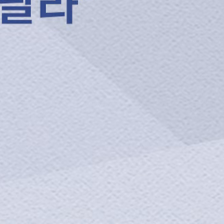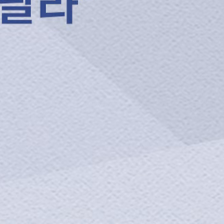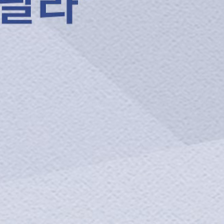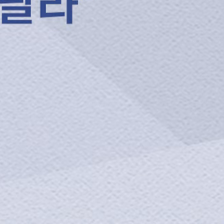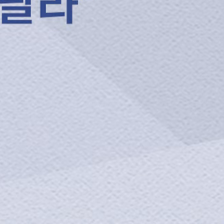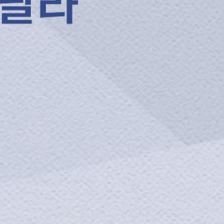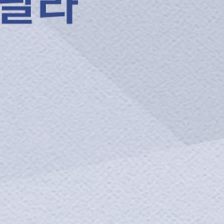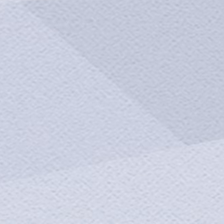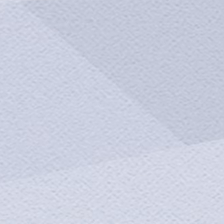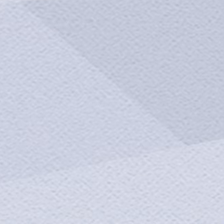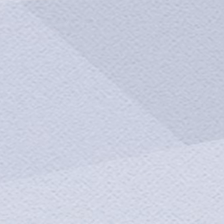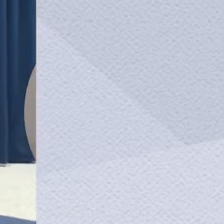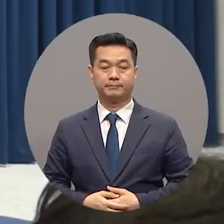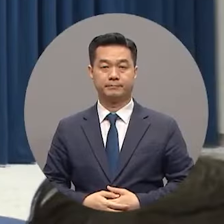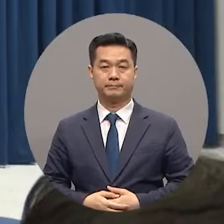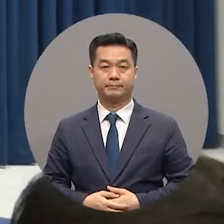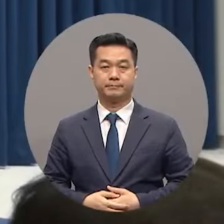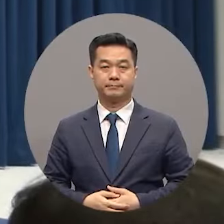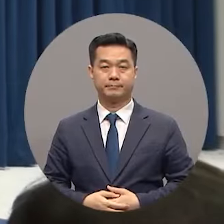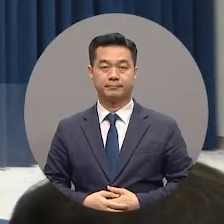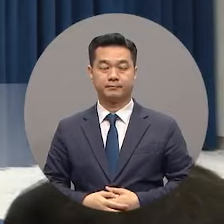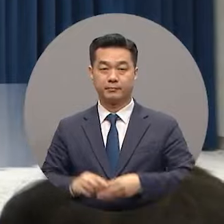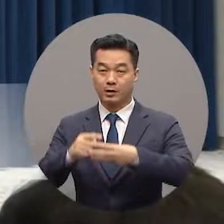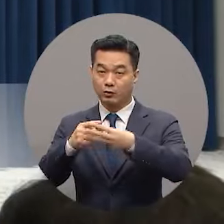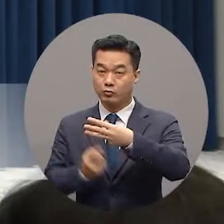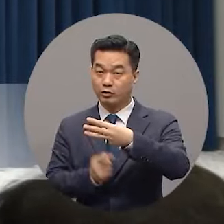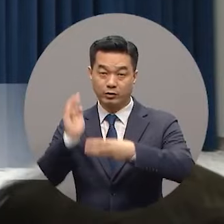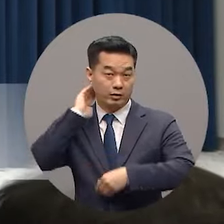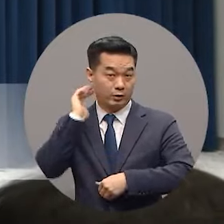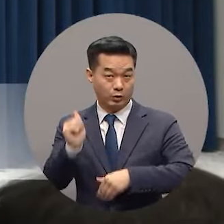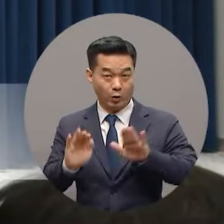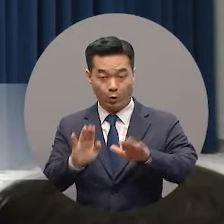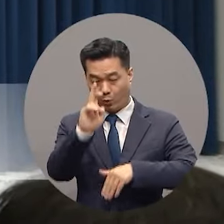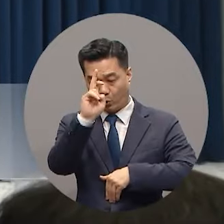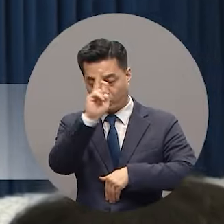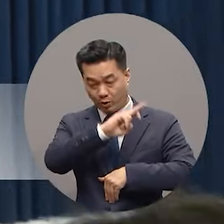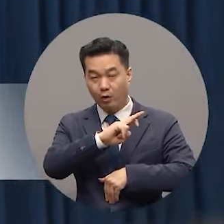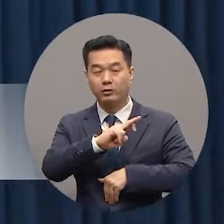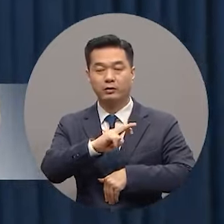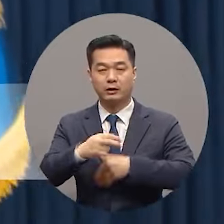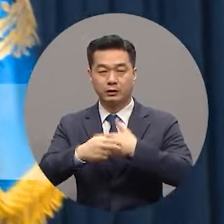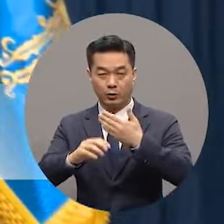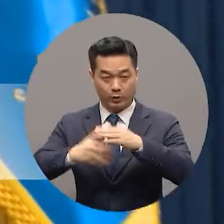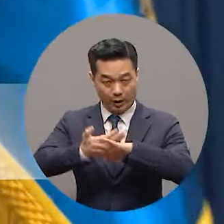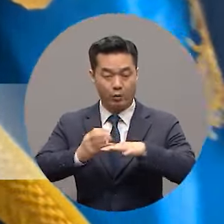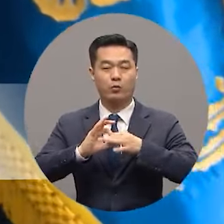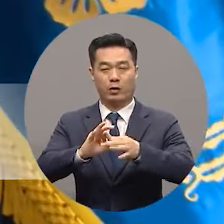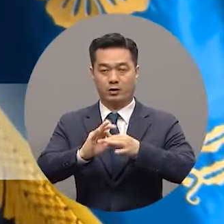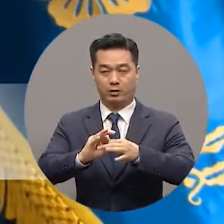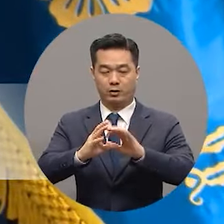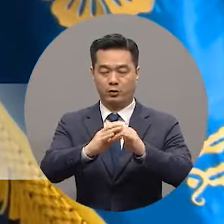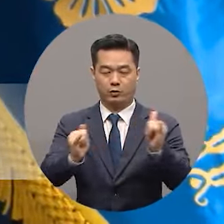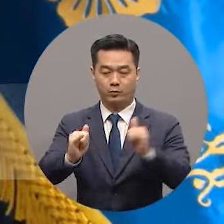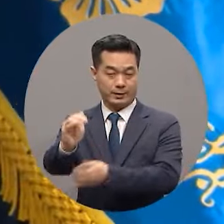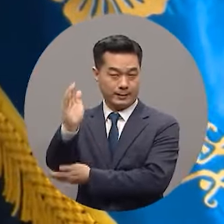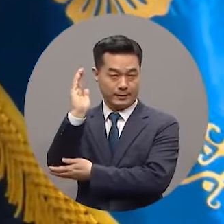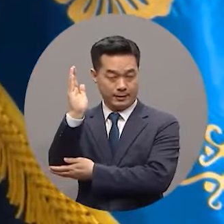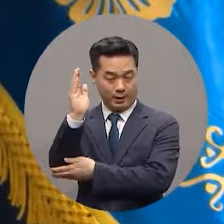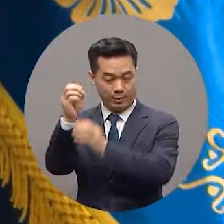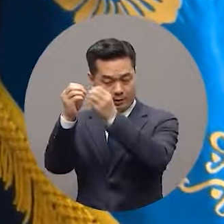입장을 밝혔습니다 윤성열 대통령이 오늘 오전 의료 개혁과 관련해 대국민 담화문을